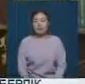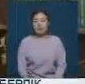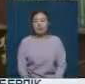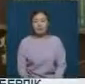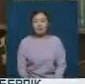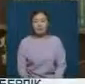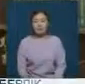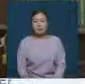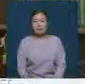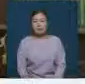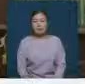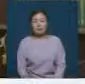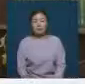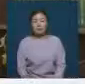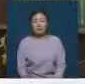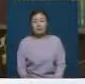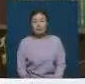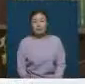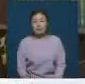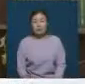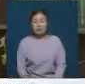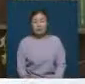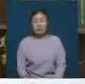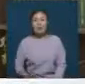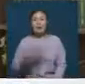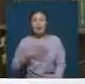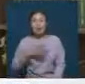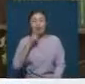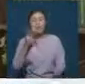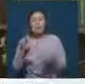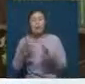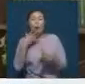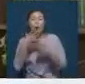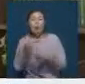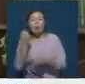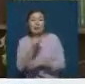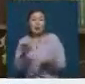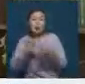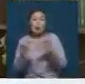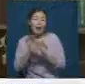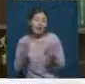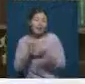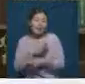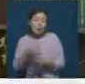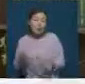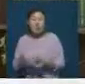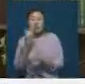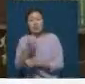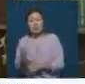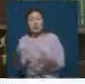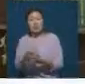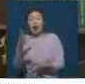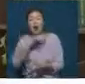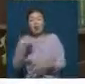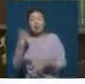Сегодня всем коллегам моей школы очень интересно. Мен жас мамандарға өз жетістігін туралы айттым. Оларда осы жетістікке жете